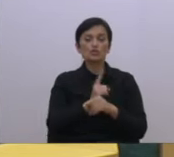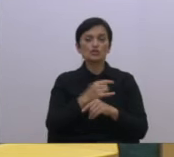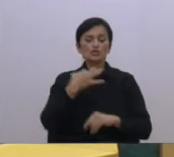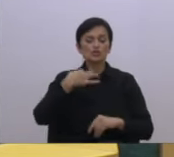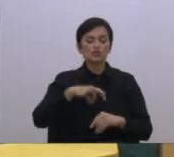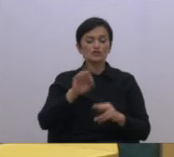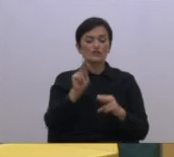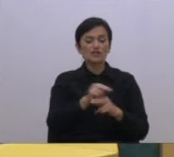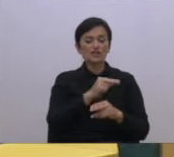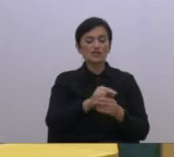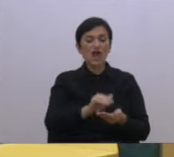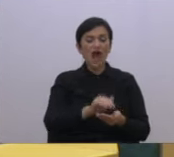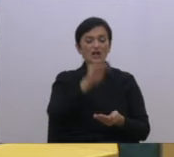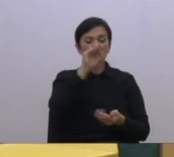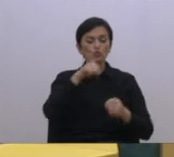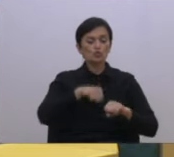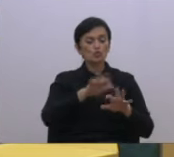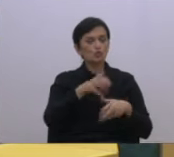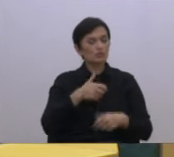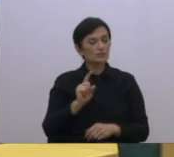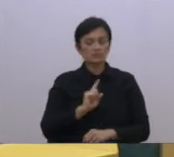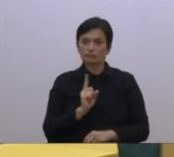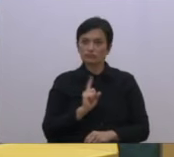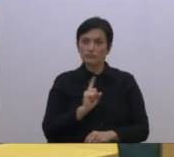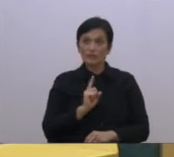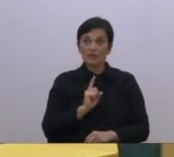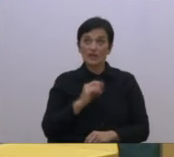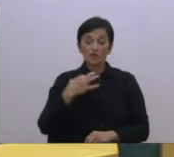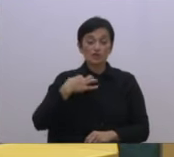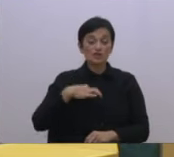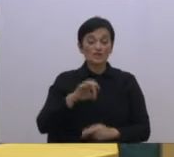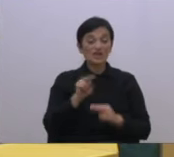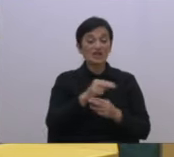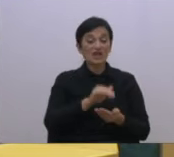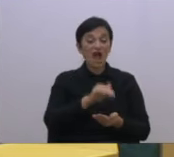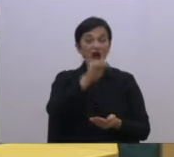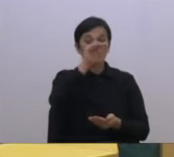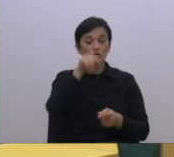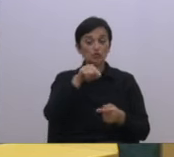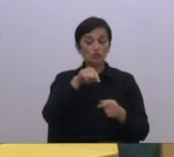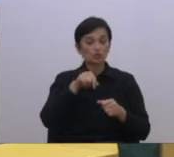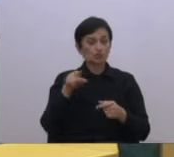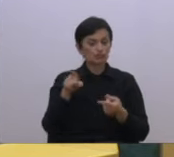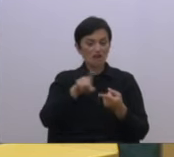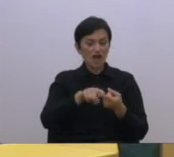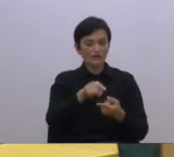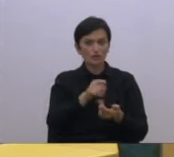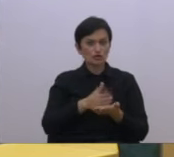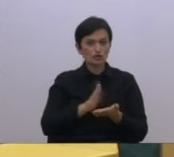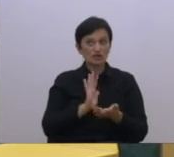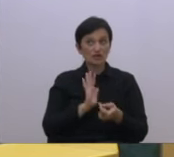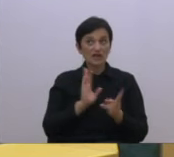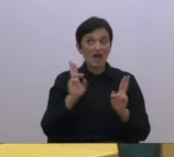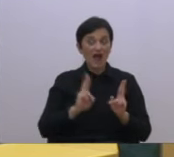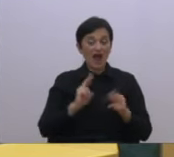აღზის უფლებას ვართმევთ. არავითარ შემთხვევაში შვილის აღზის უფლებას საერთოდ კავშირი არ აქვს. მათ შორის